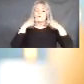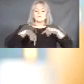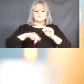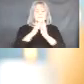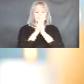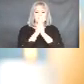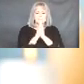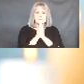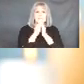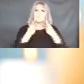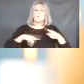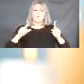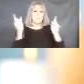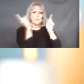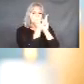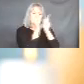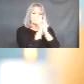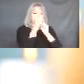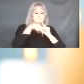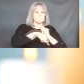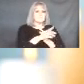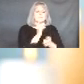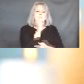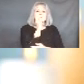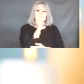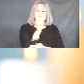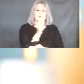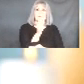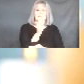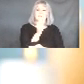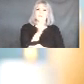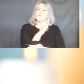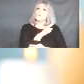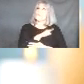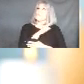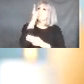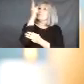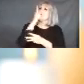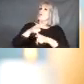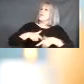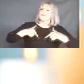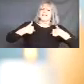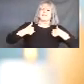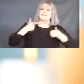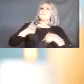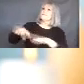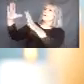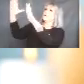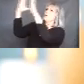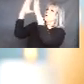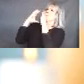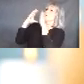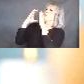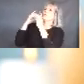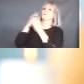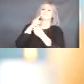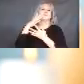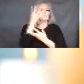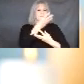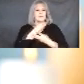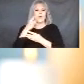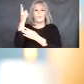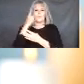die verhaal en Handelinge, sodat ons ook u kan ken soos u vandag is. Help ons om nou in aanbidding